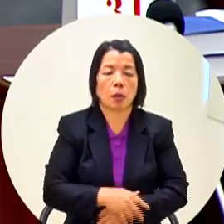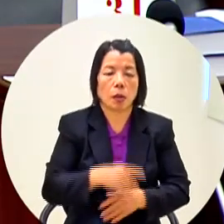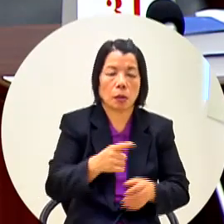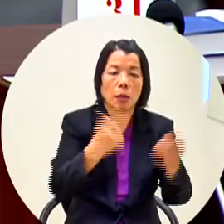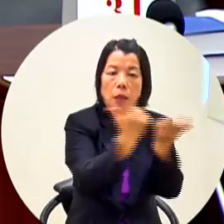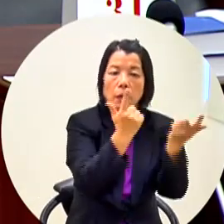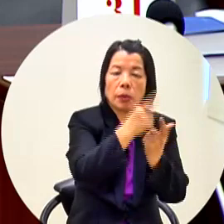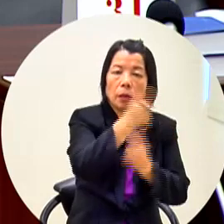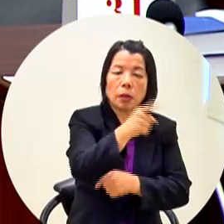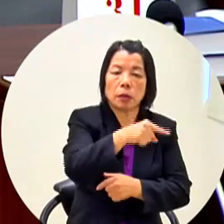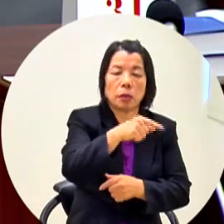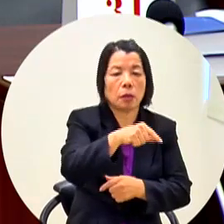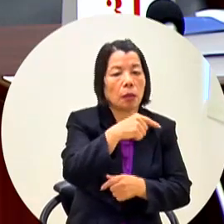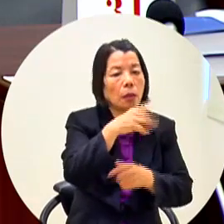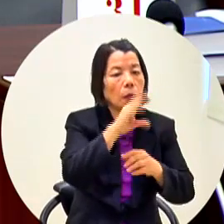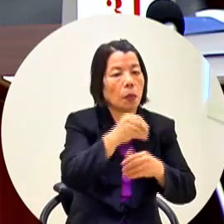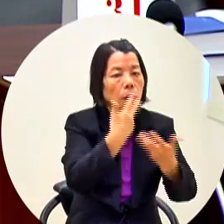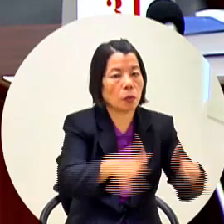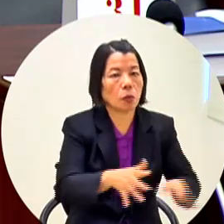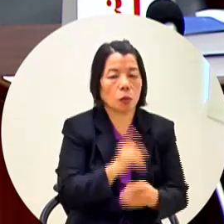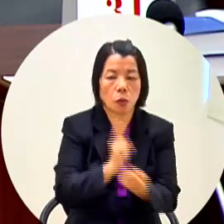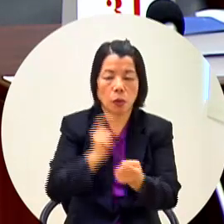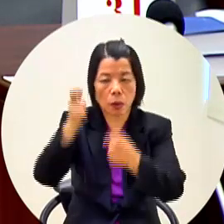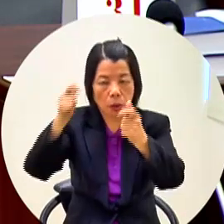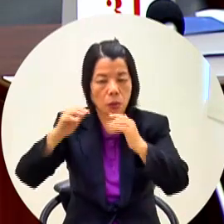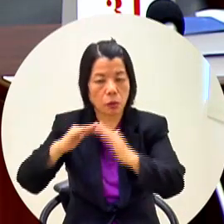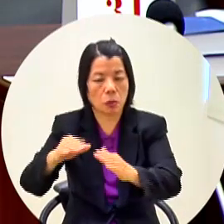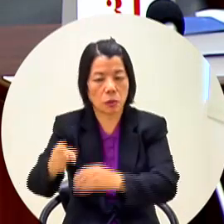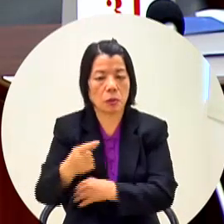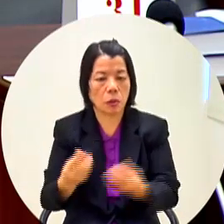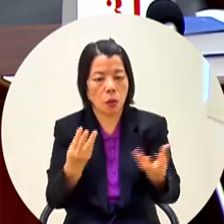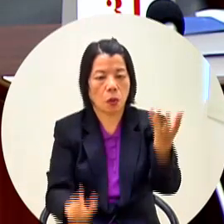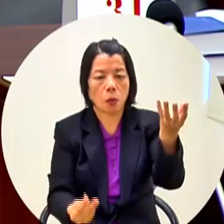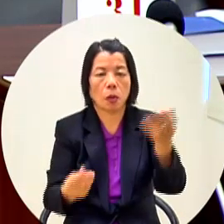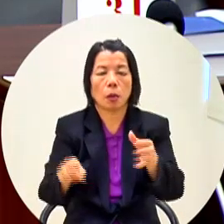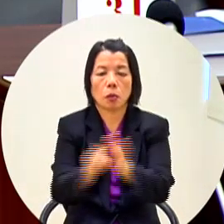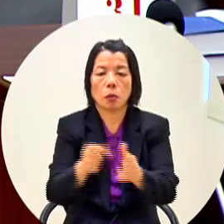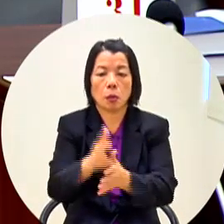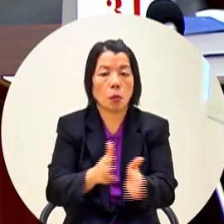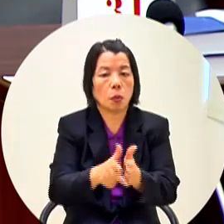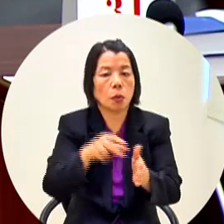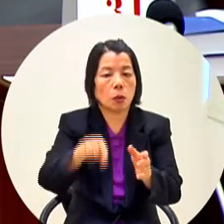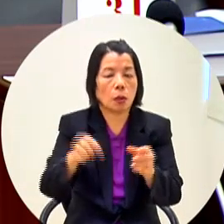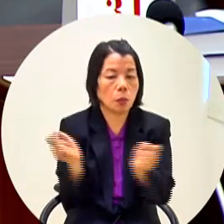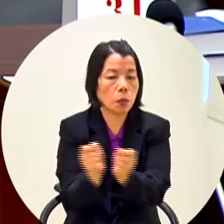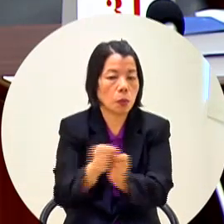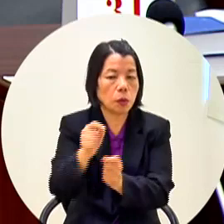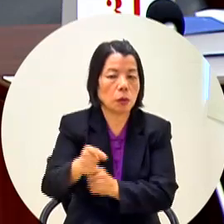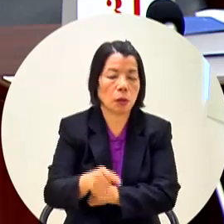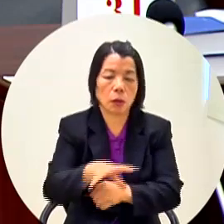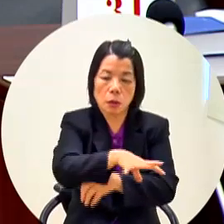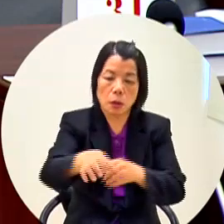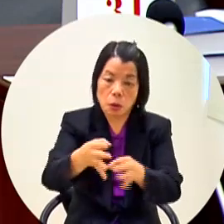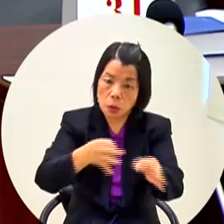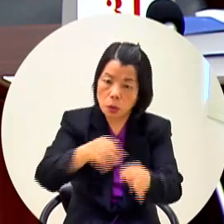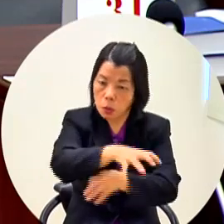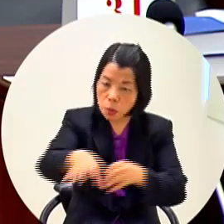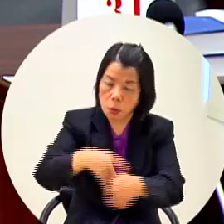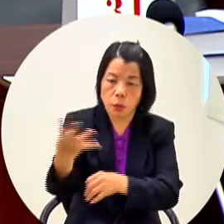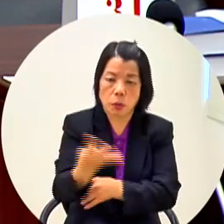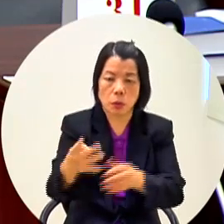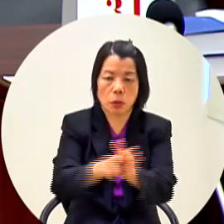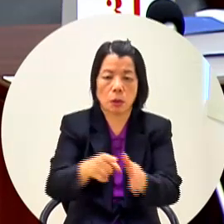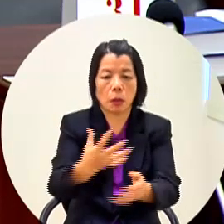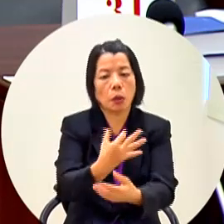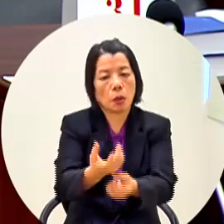1800万的预算，这对我们高雄的商圈来讲情何以堪？特别这些火车站附近的4个商圈，他们根本没有受到任何